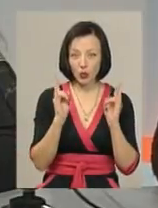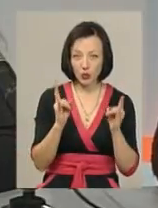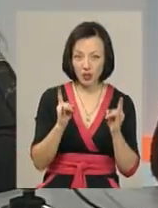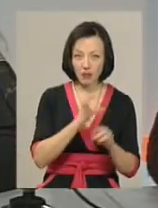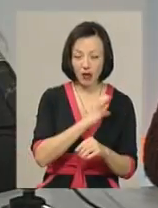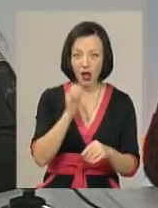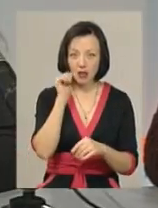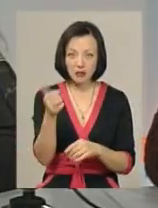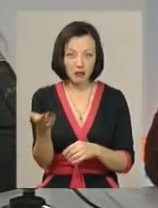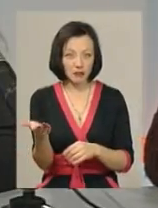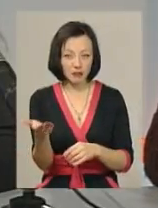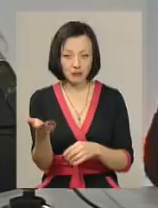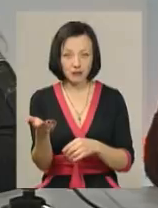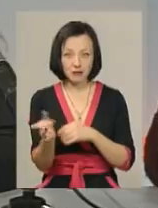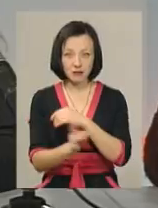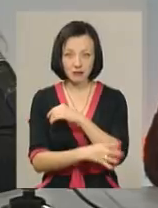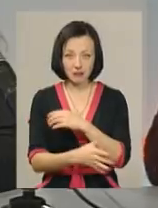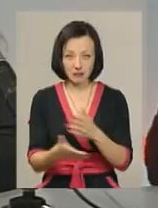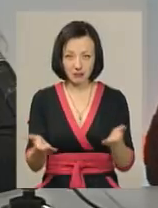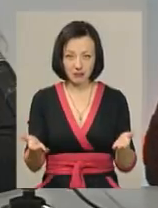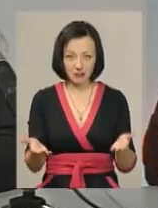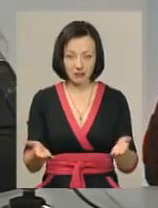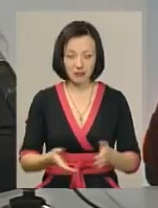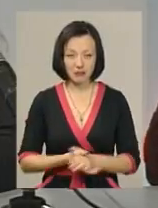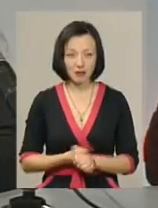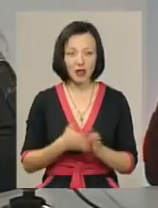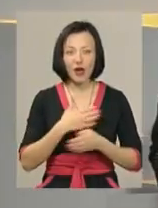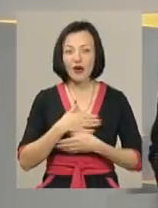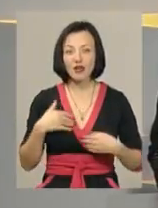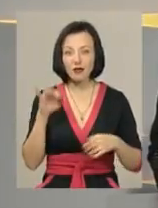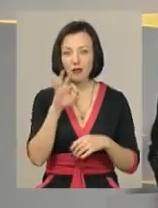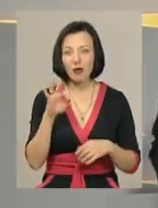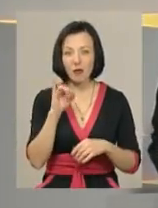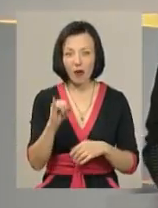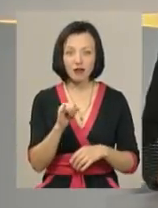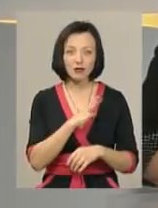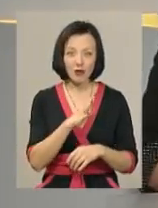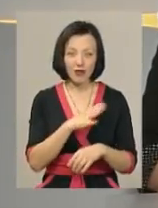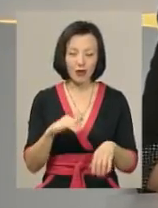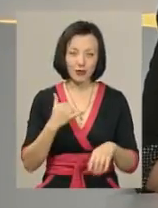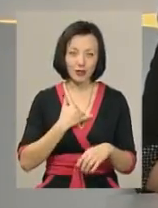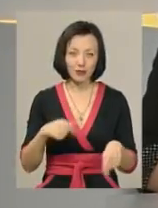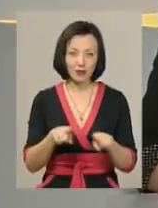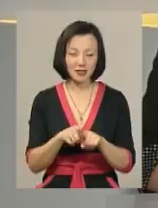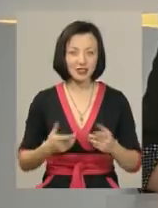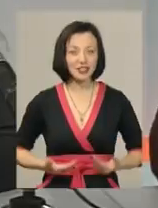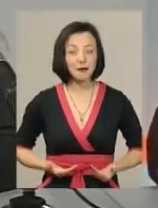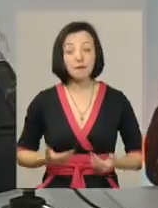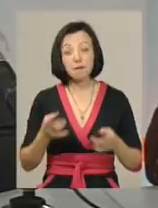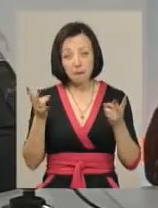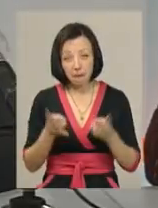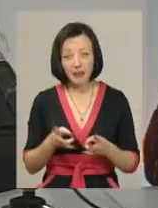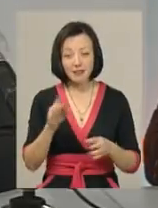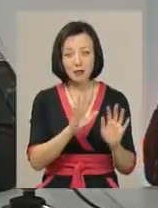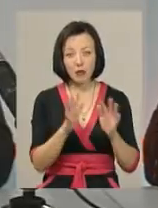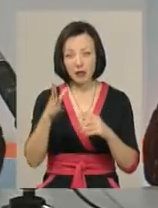Олігарх А завтра по тобі вже слідство розкрили там якось не хотілось би про погане але таке буває в нашому житті Тому потрібно